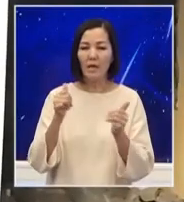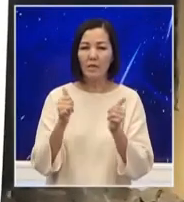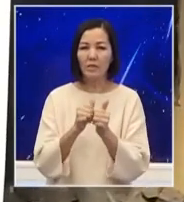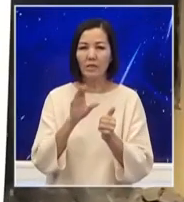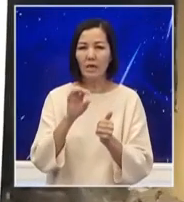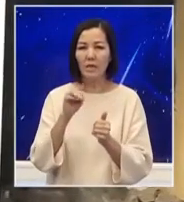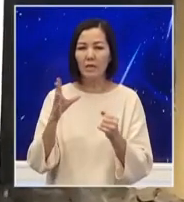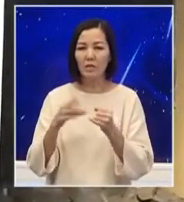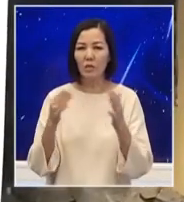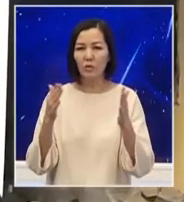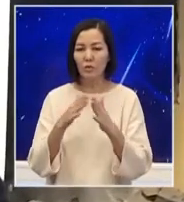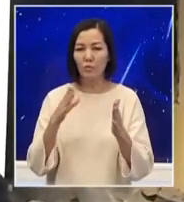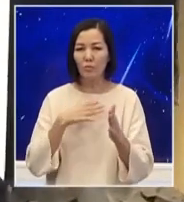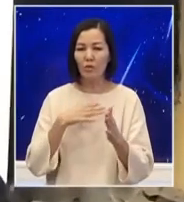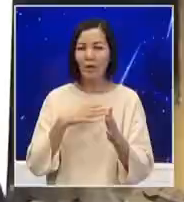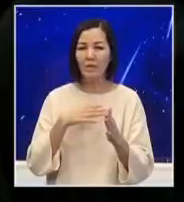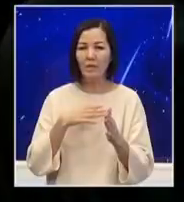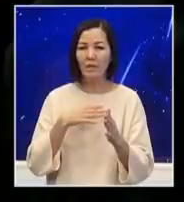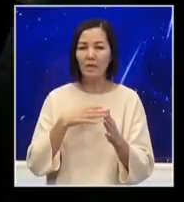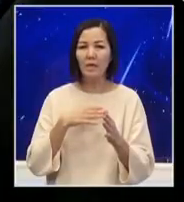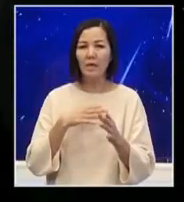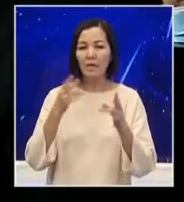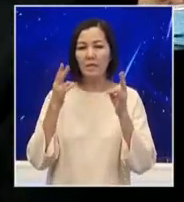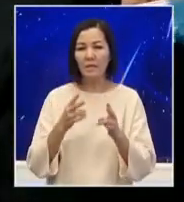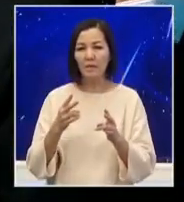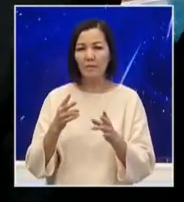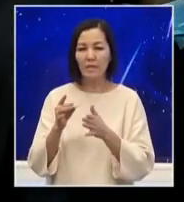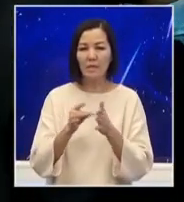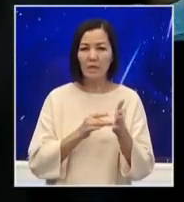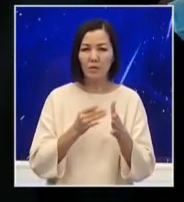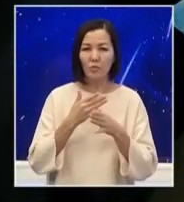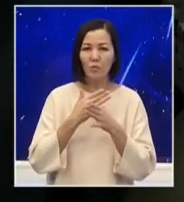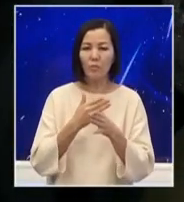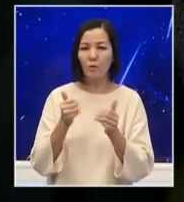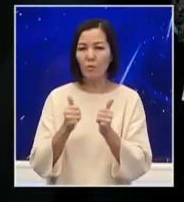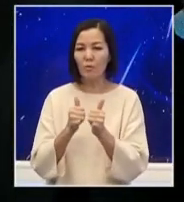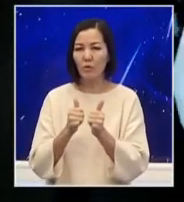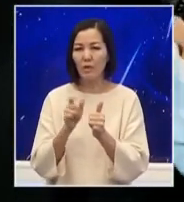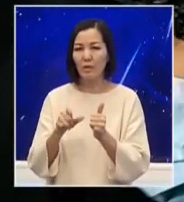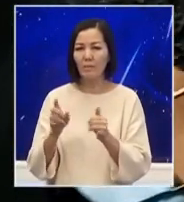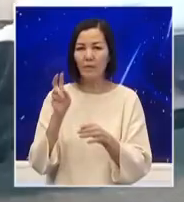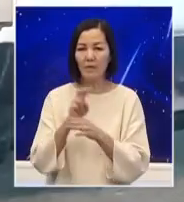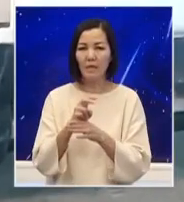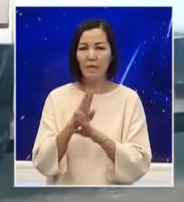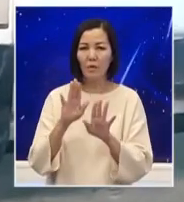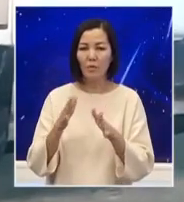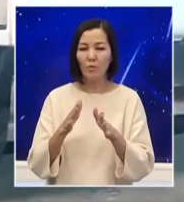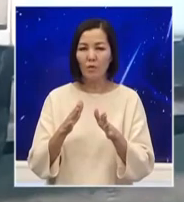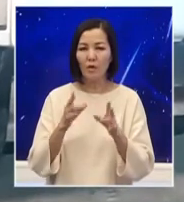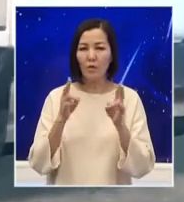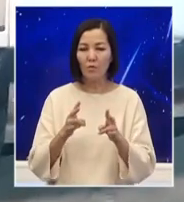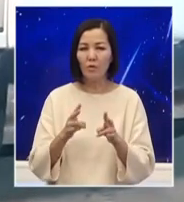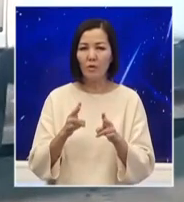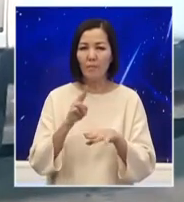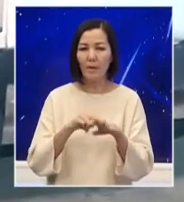ауылындағы жер үйде болды. Куәгерлердің айтуынша, зардап шеккендерге алғашқы болып көмекке көршілері келген. Артынша оқиға орнына полицейлер